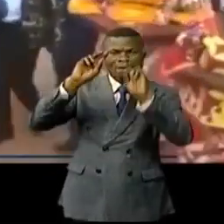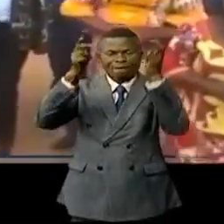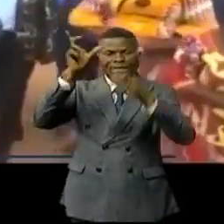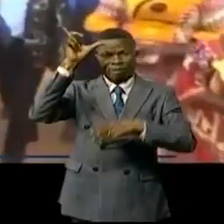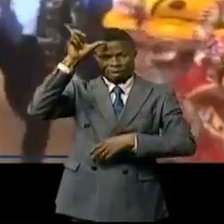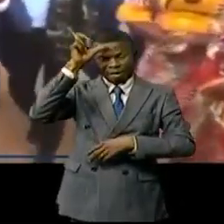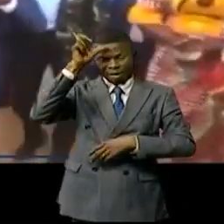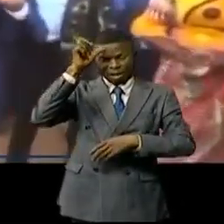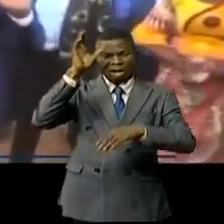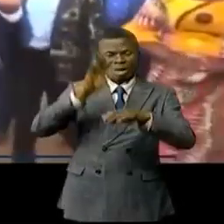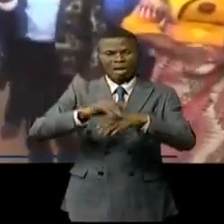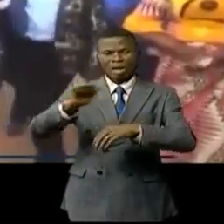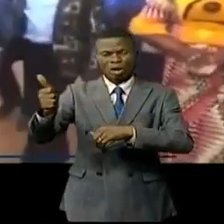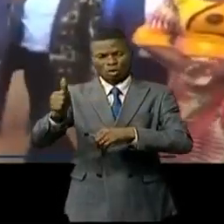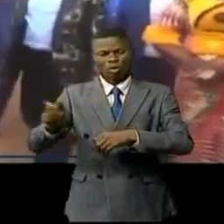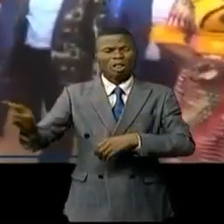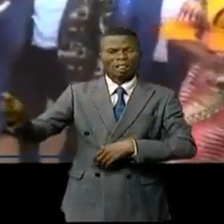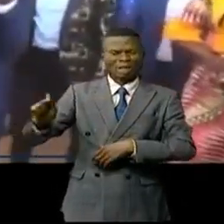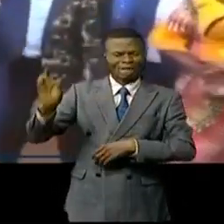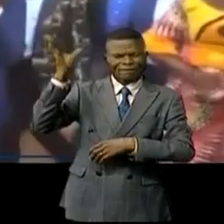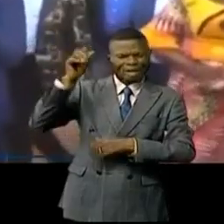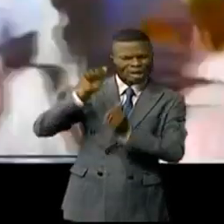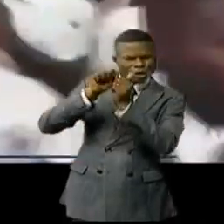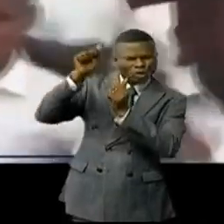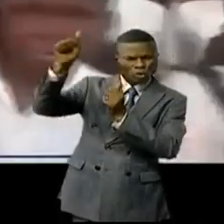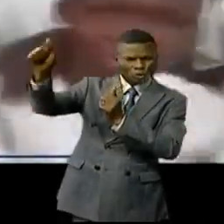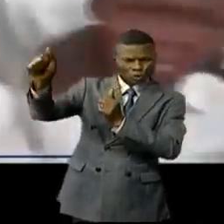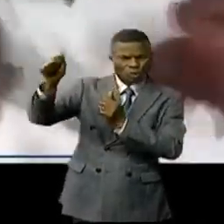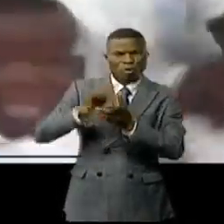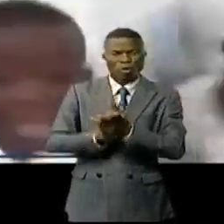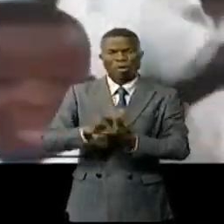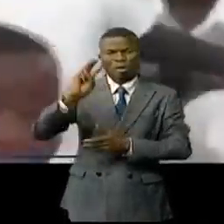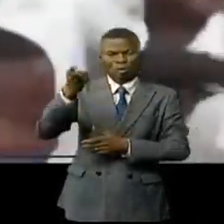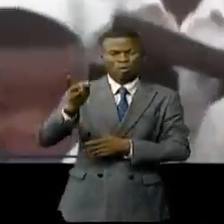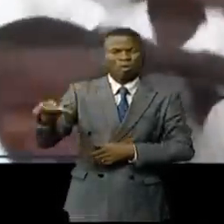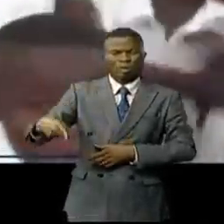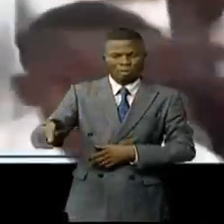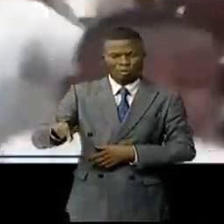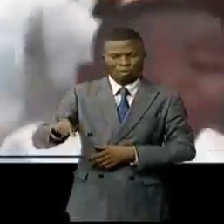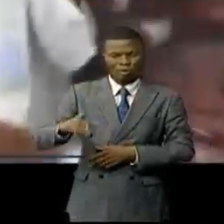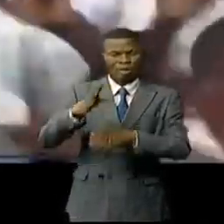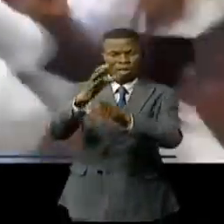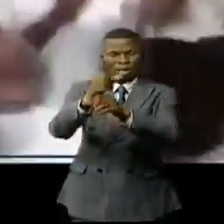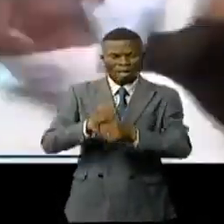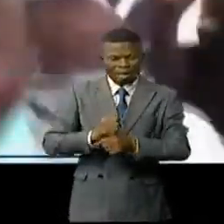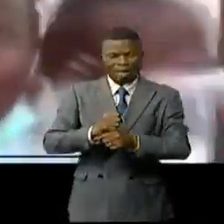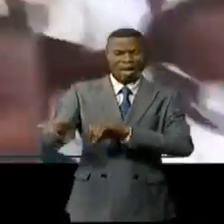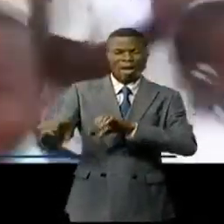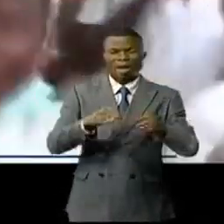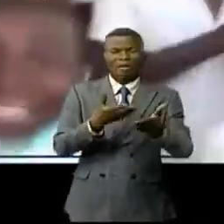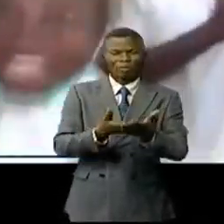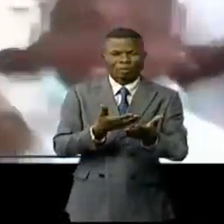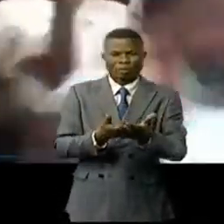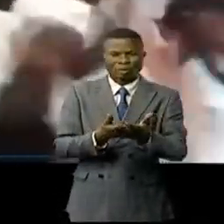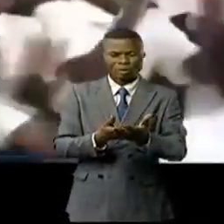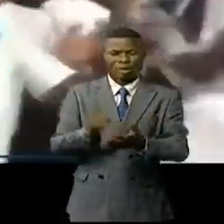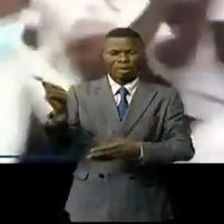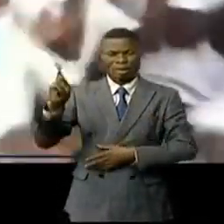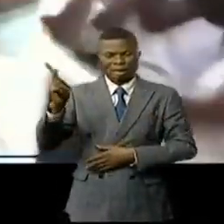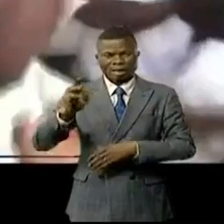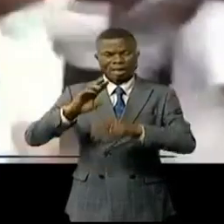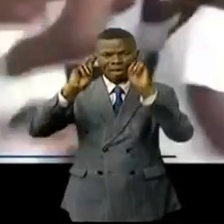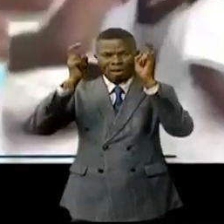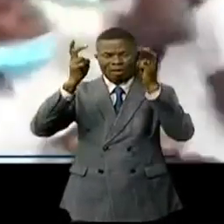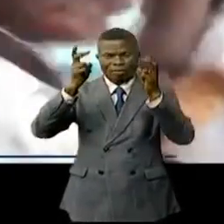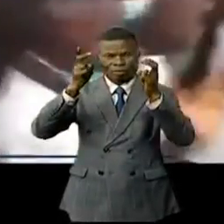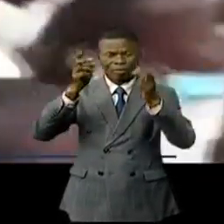toucher les écoles dans tous les territoires. Et le Haut-Katanga est la troisième province à accueillir cette activité après le Kasaï et la